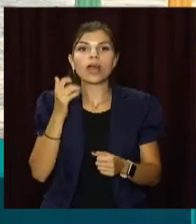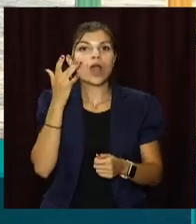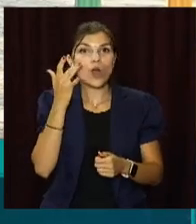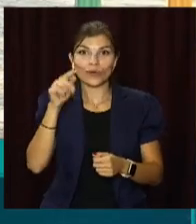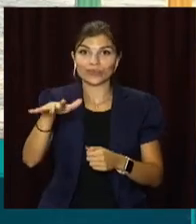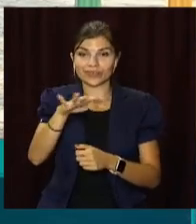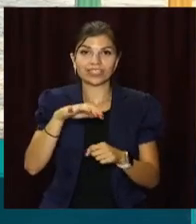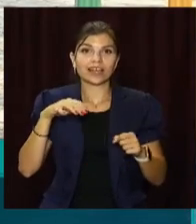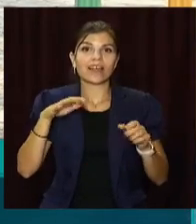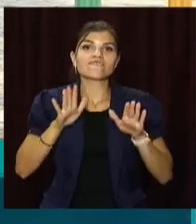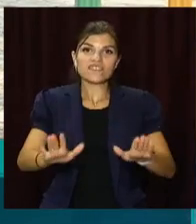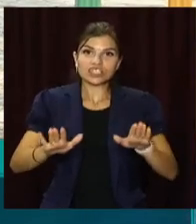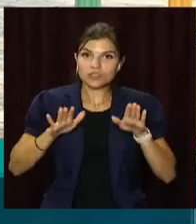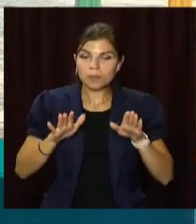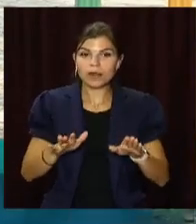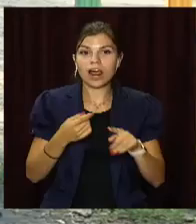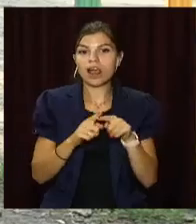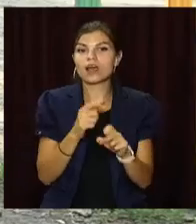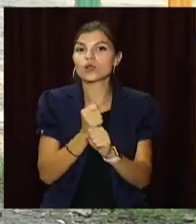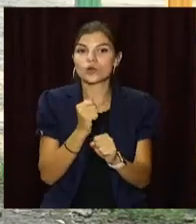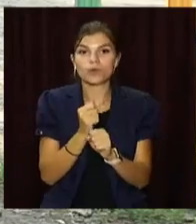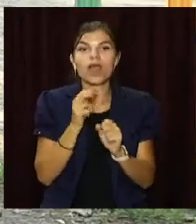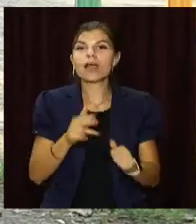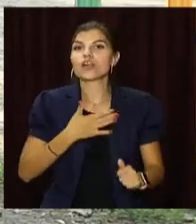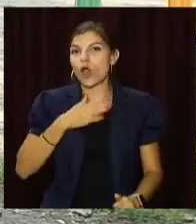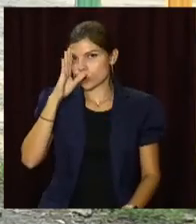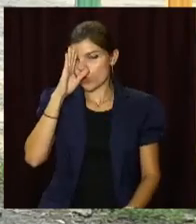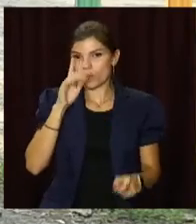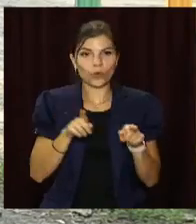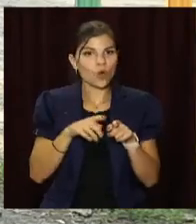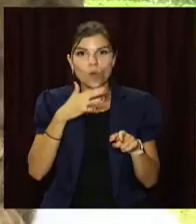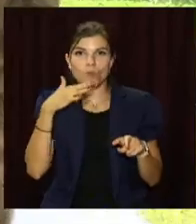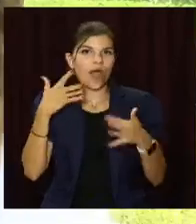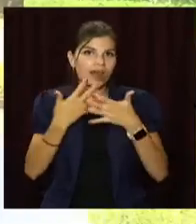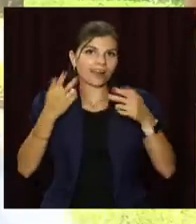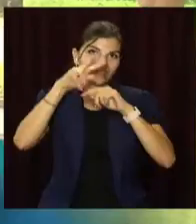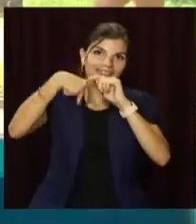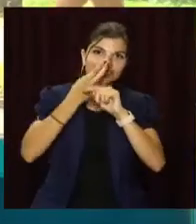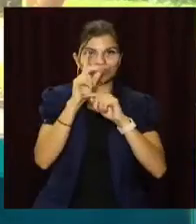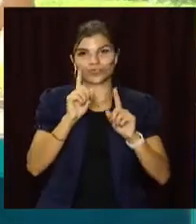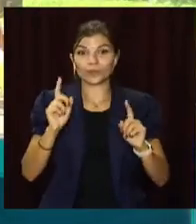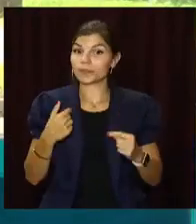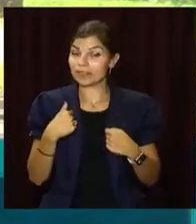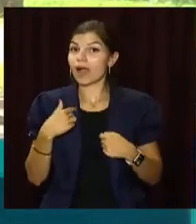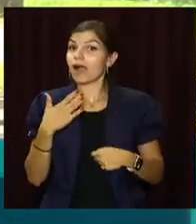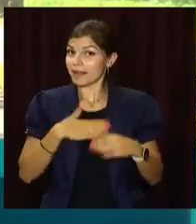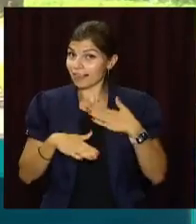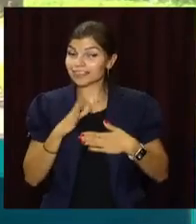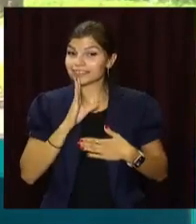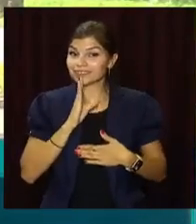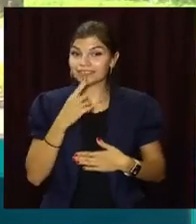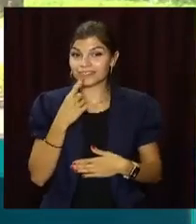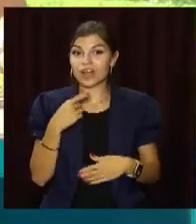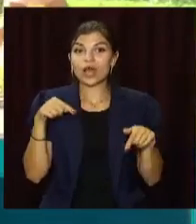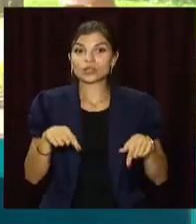турніках віджиматися та робити, як наші хлопці, різні трюки. Я рада, тому що